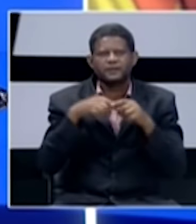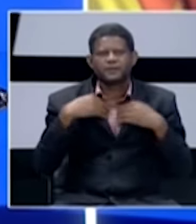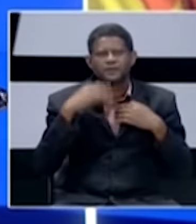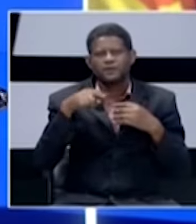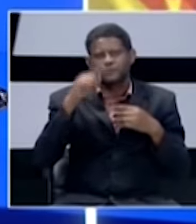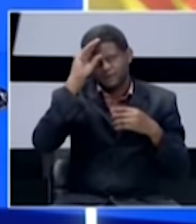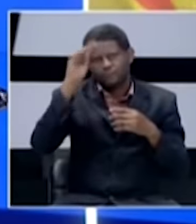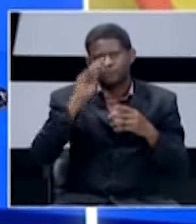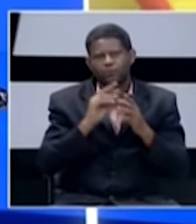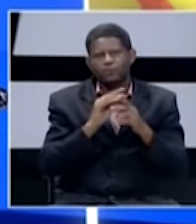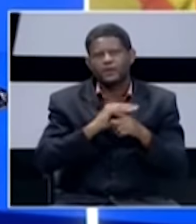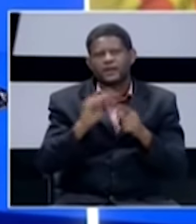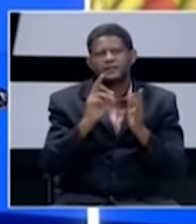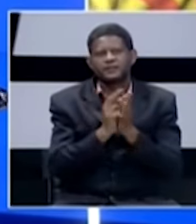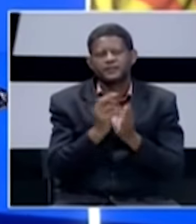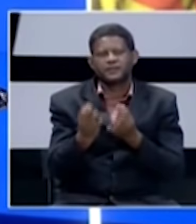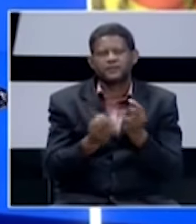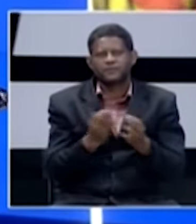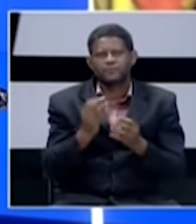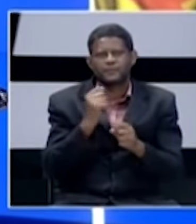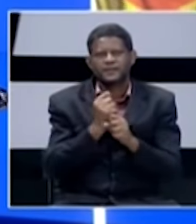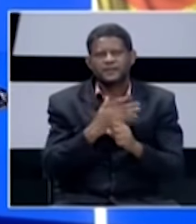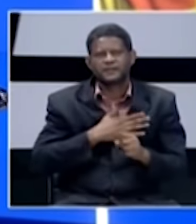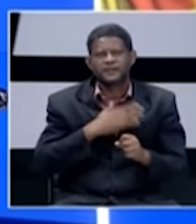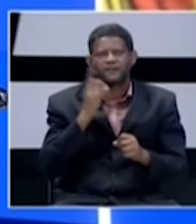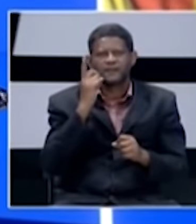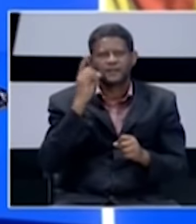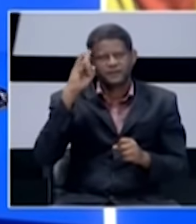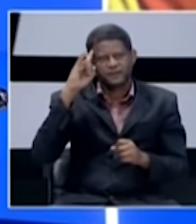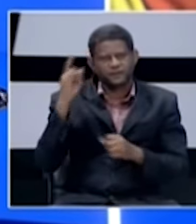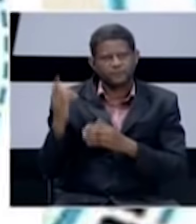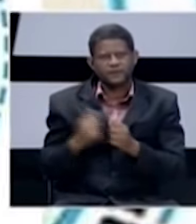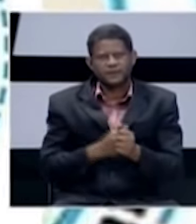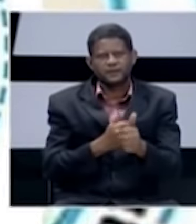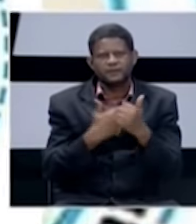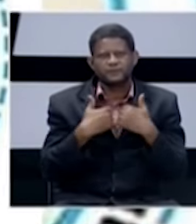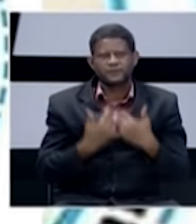ሕጊ ገሊፆም መሳርሕትና ፋና ዘርኣፅዮን ተኸታቲላቶላ